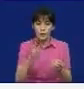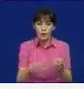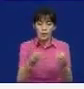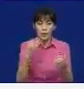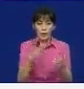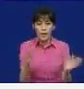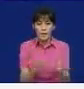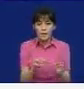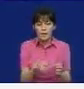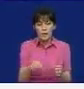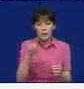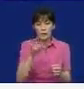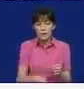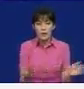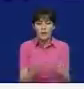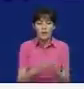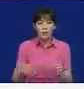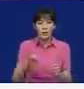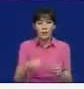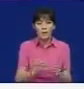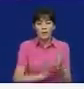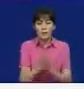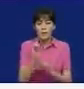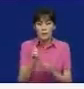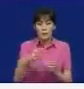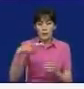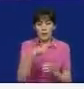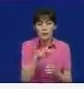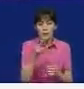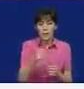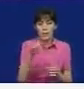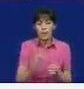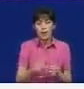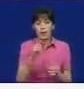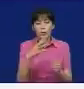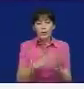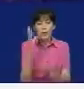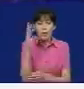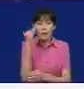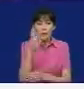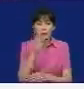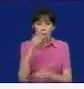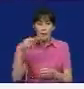Семпосел, Шымкент-Строй шағын аудандарындағы жабай шөп тору, 2199 ағаштарды санитарлық